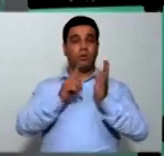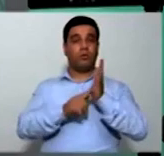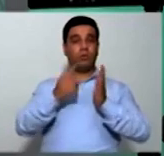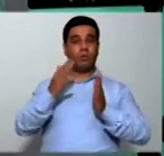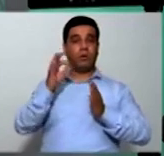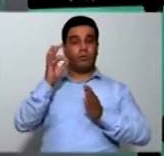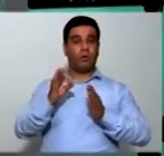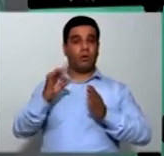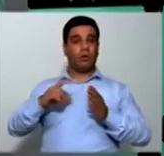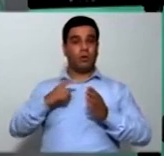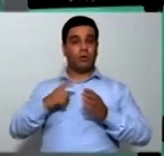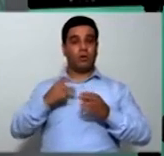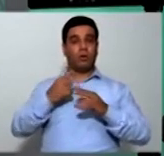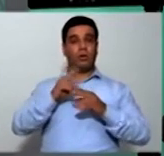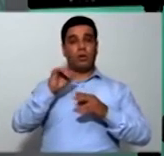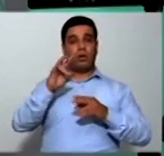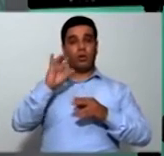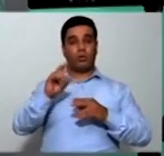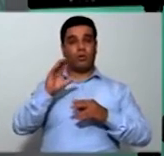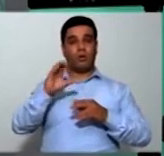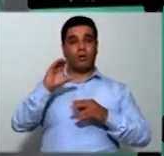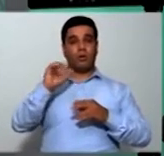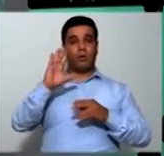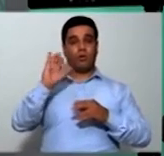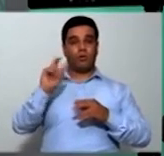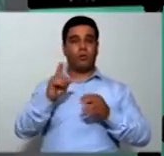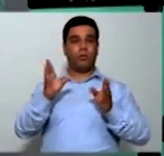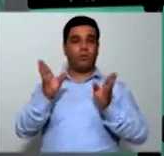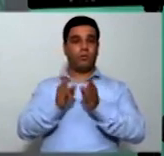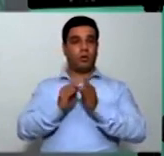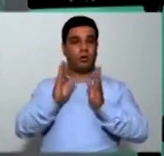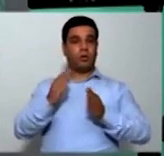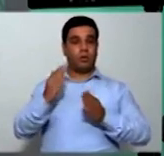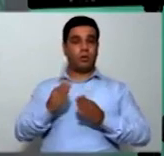75% dehqonlar kolxoz va savxozlarga birlashtiriladilar.